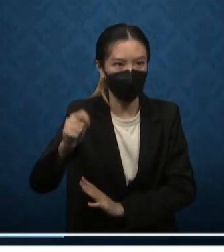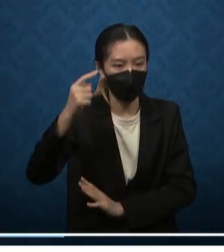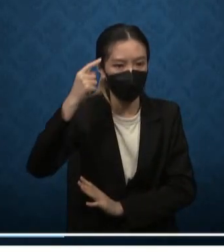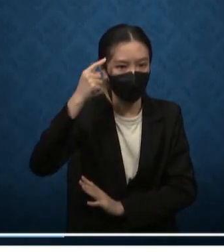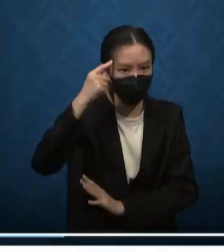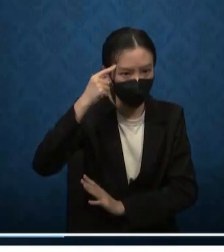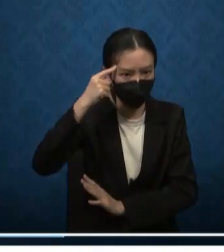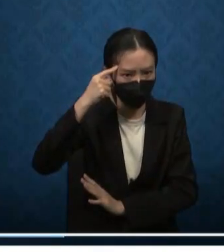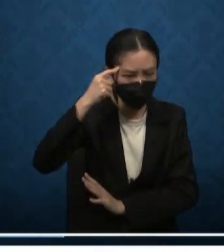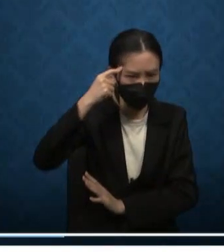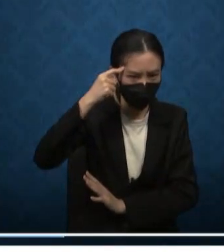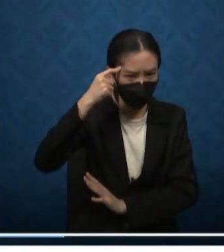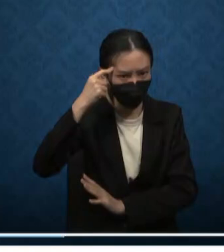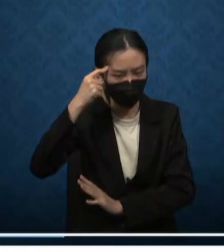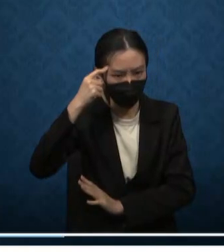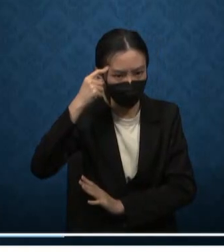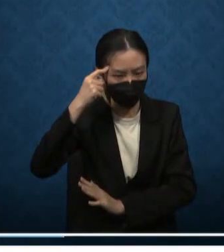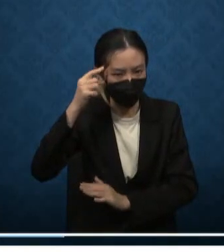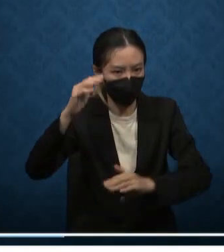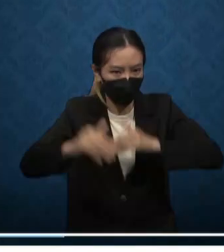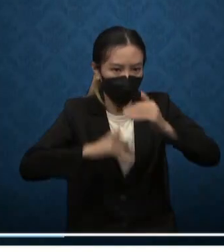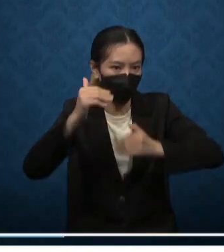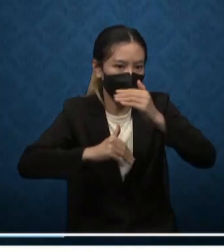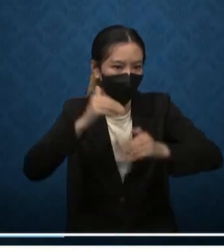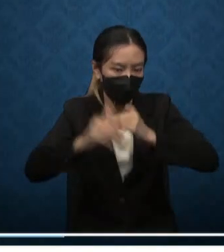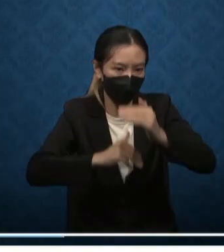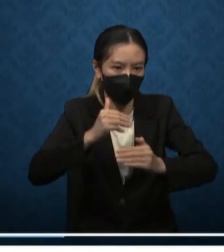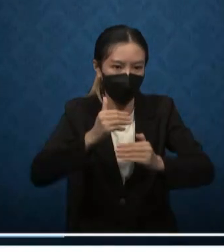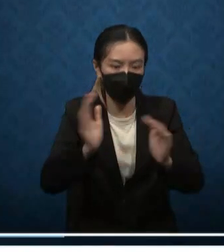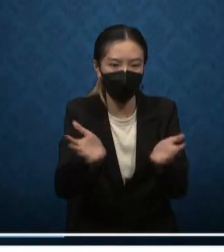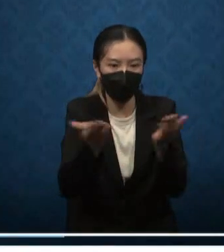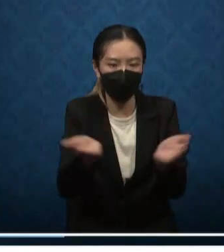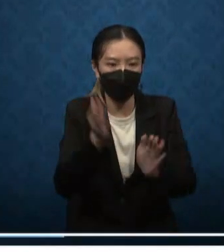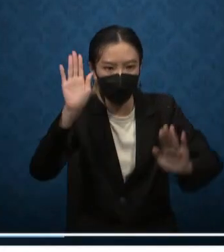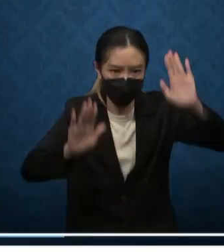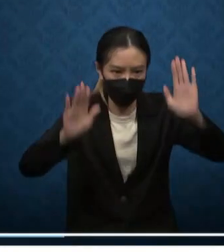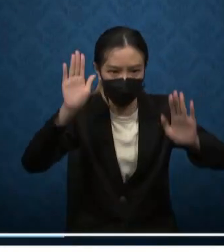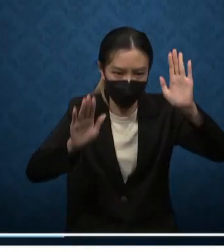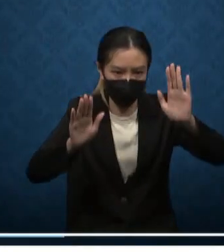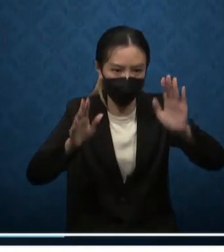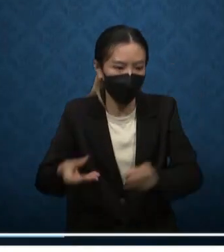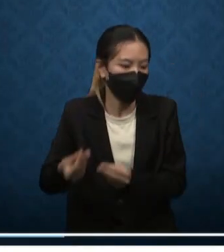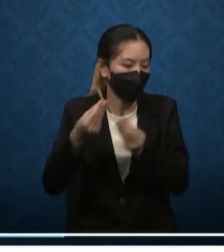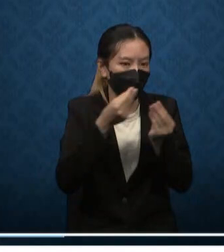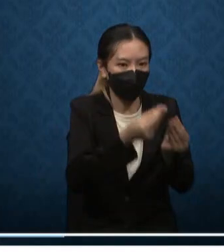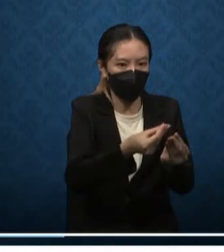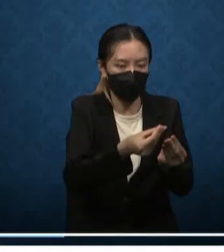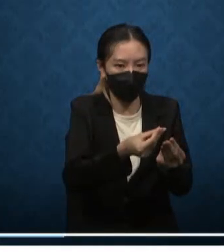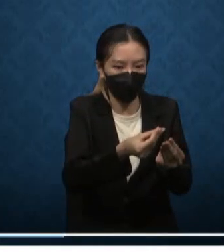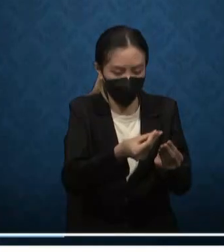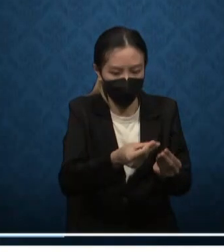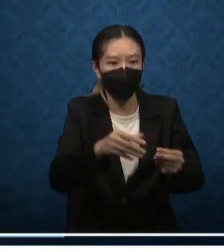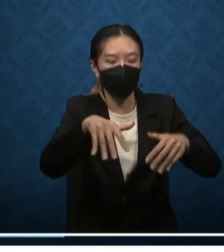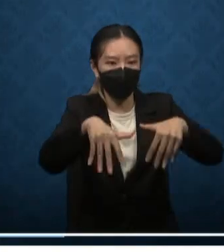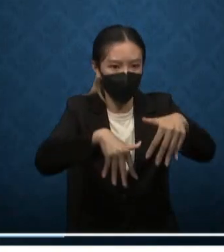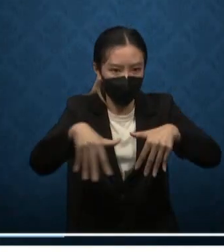ส่งทอดภารกิจต่างๆเรื่องของการส่งเสริมพัฒนาประชาธิปไตยลงไปให้กับสสปชในทุกตำบลในถูกพื้น